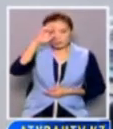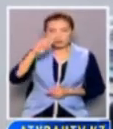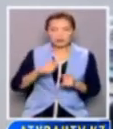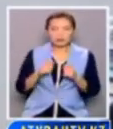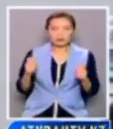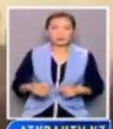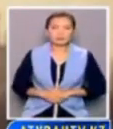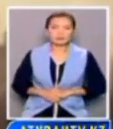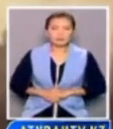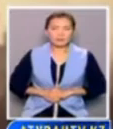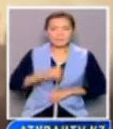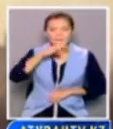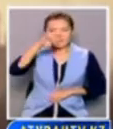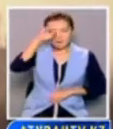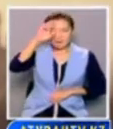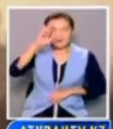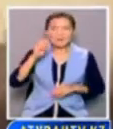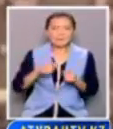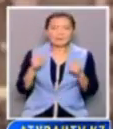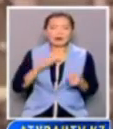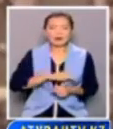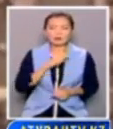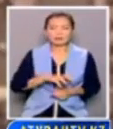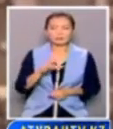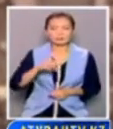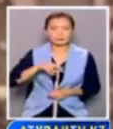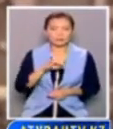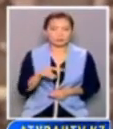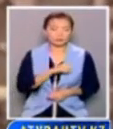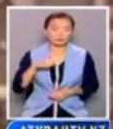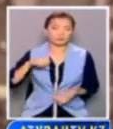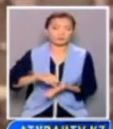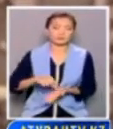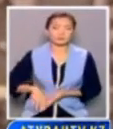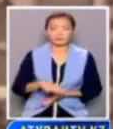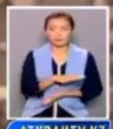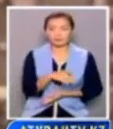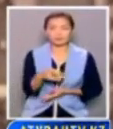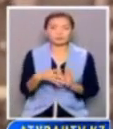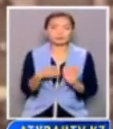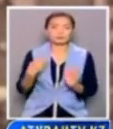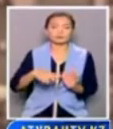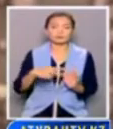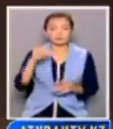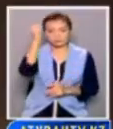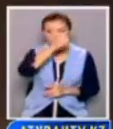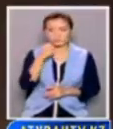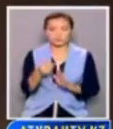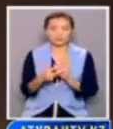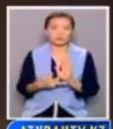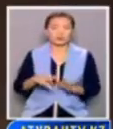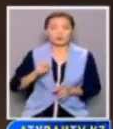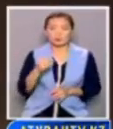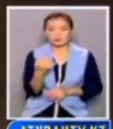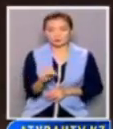болып бекітілді. Қазақ автономиясының құру жұмысына Сталиннің өзі тікелей араласқан. Ол 1920 жылы 18